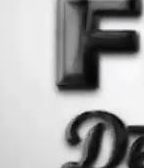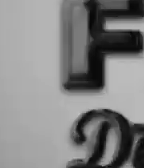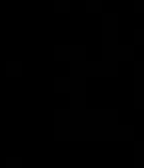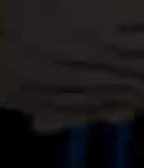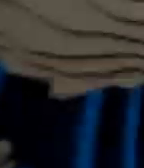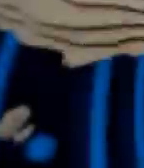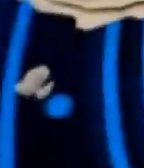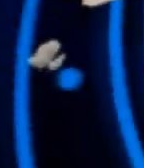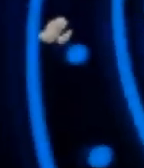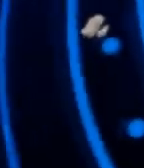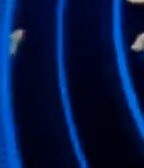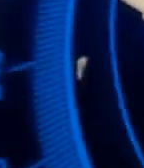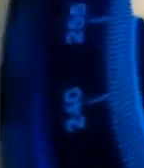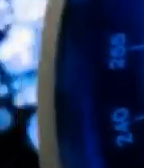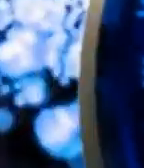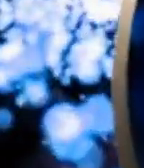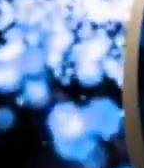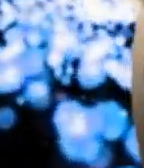देश की धड़कन.